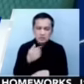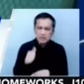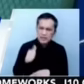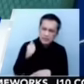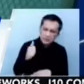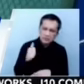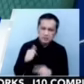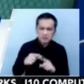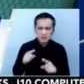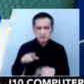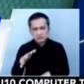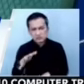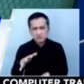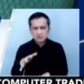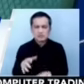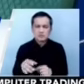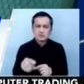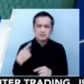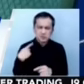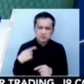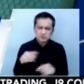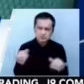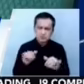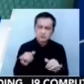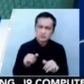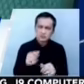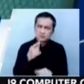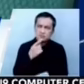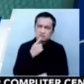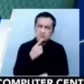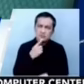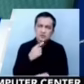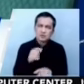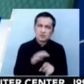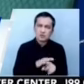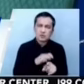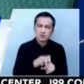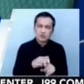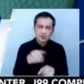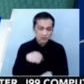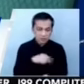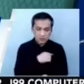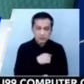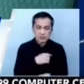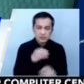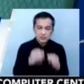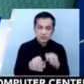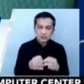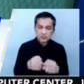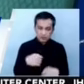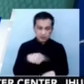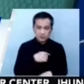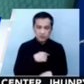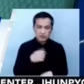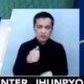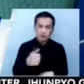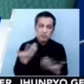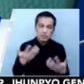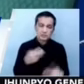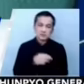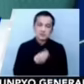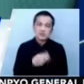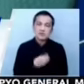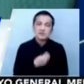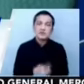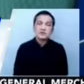may ganun Ano po ba yon Ano po ba ang kawawaan kami o kung kami naman halimbawa Ang wala sa mood pa